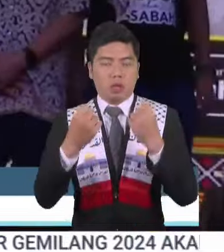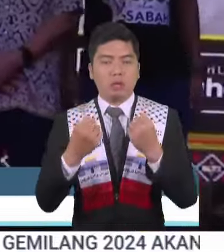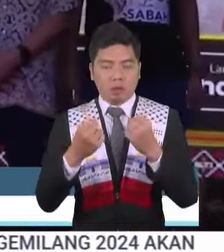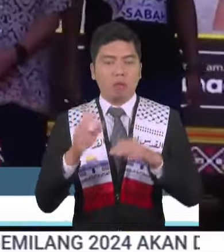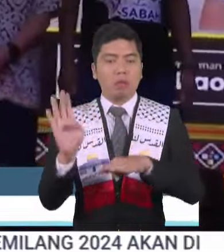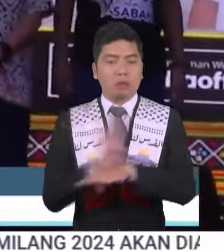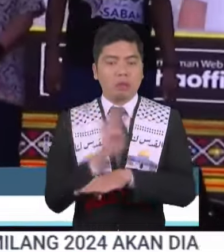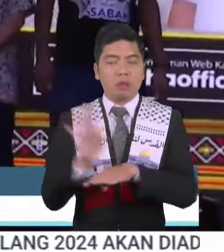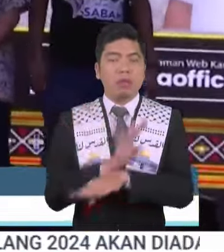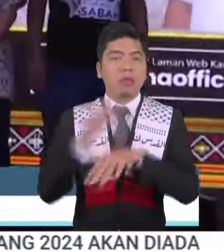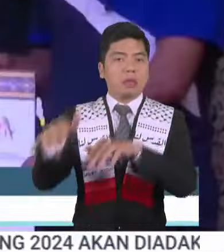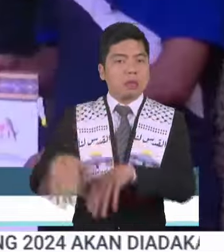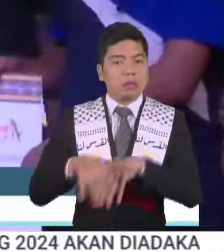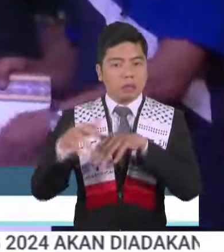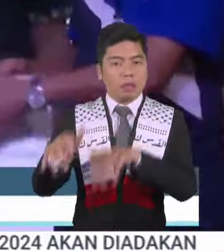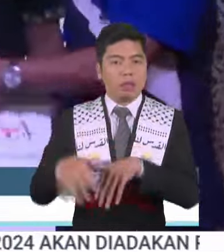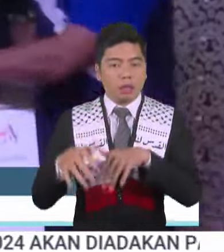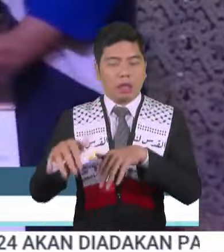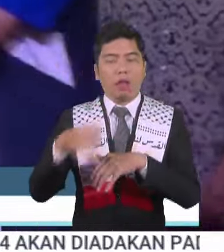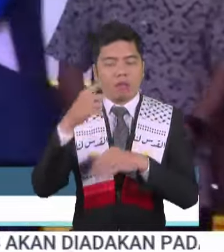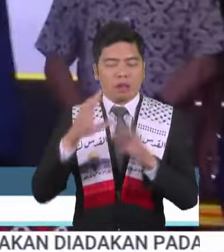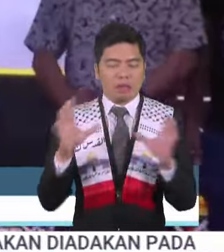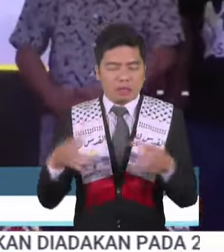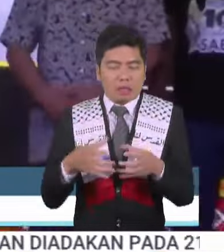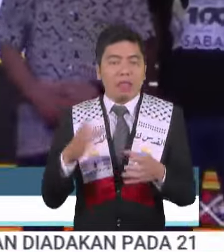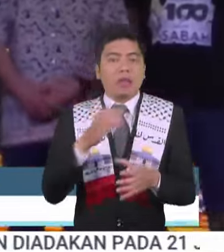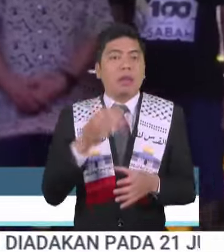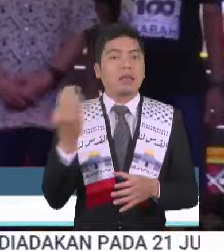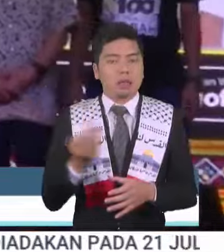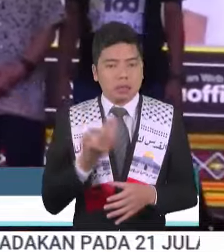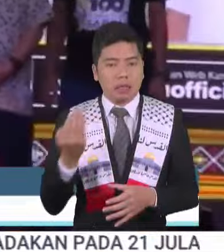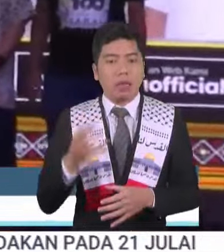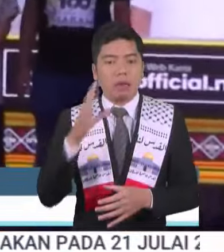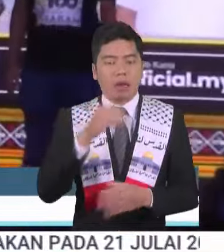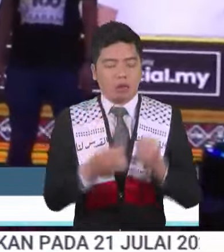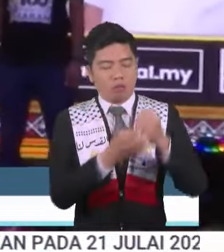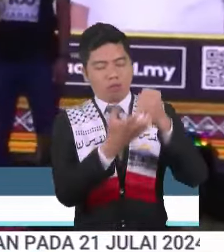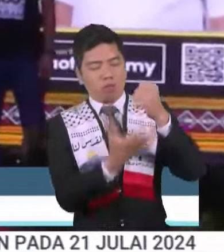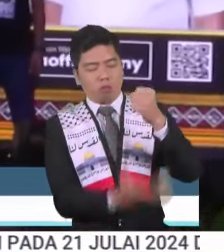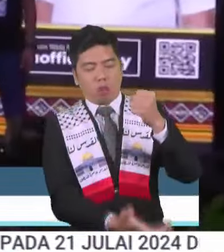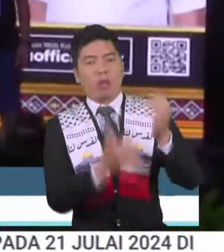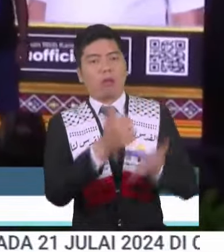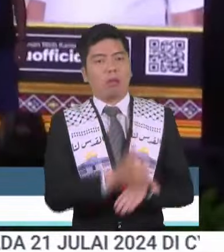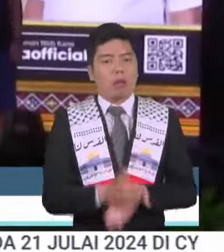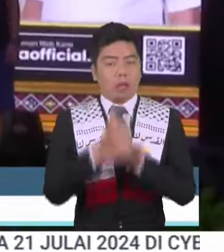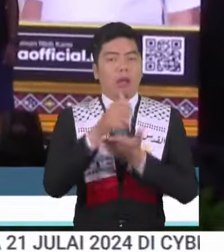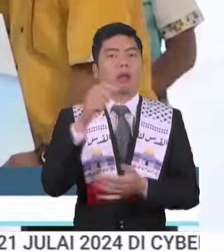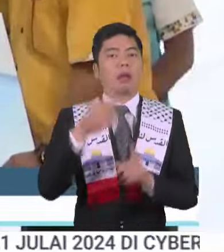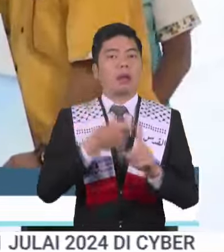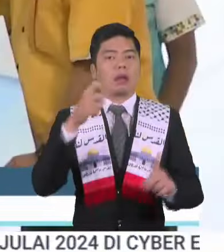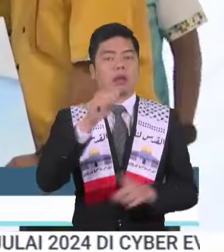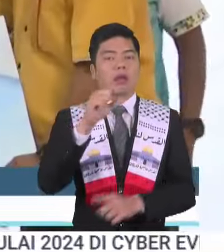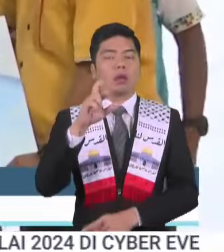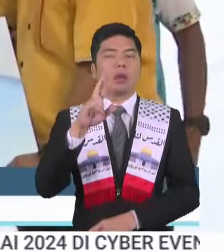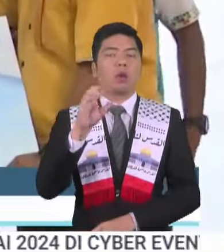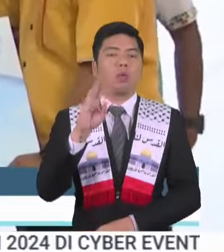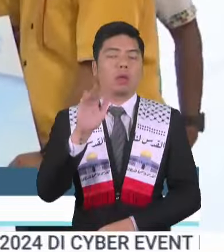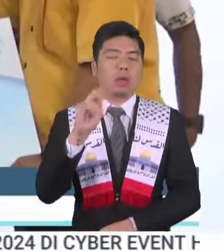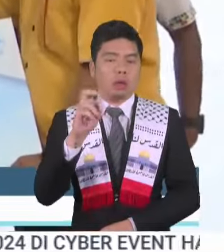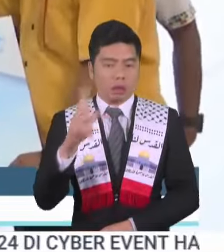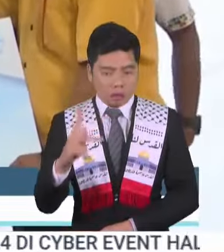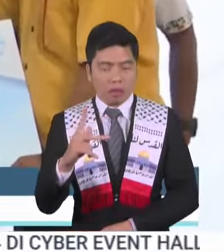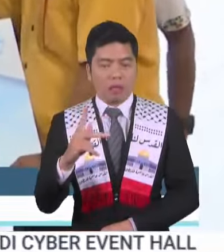usahawan peladang, pemilikan jentera kecil dan sederhana serta dana pembiayaan agrobank. Tidak